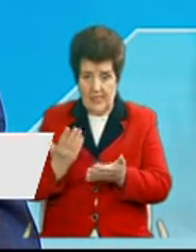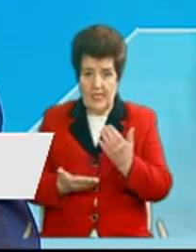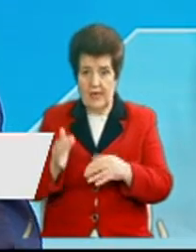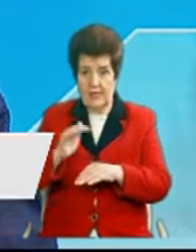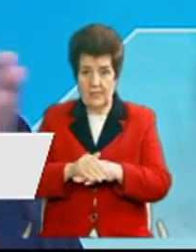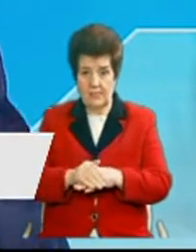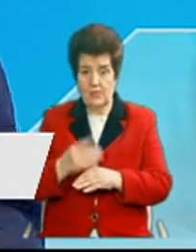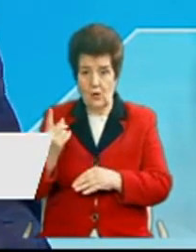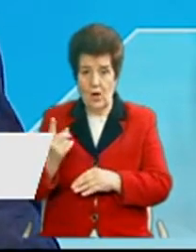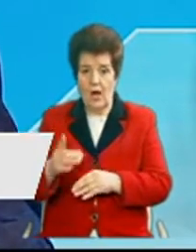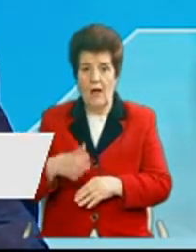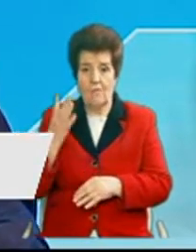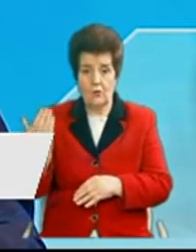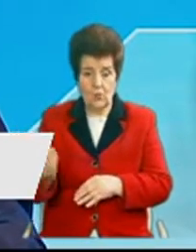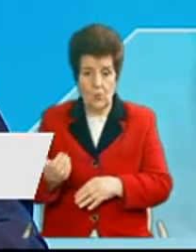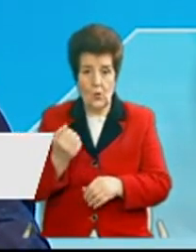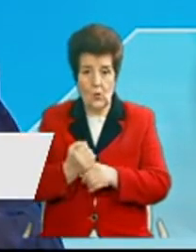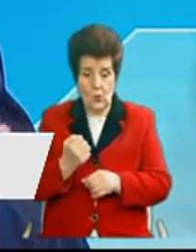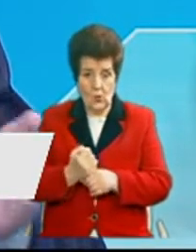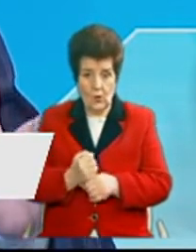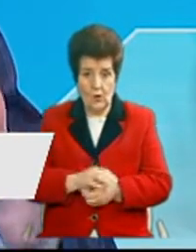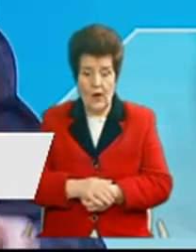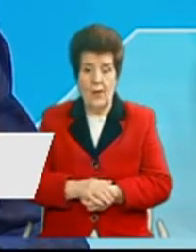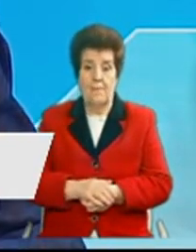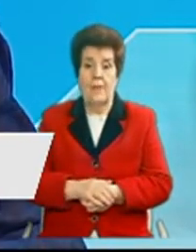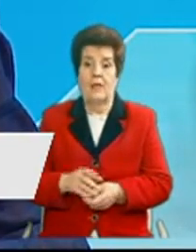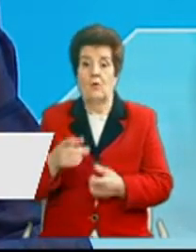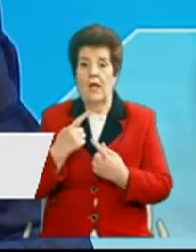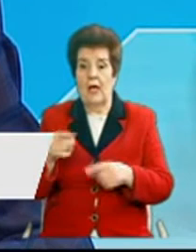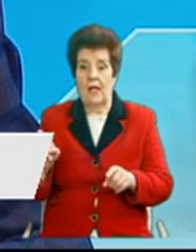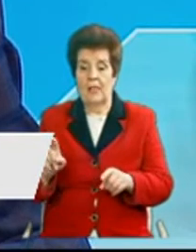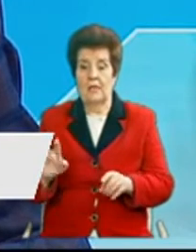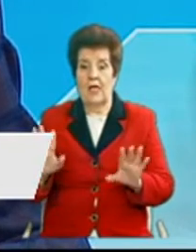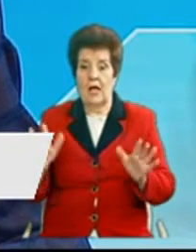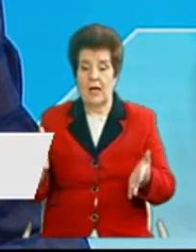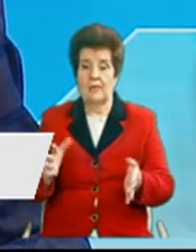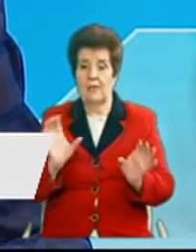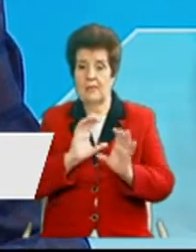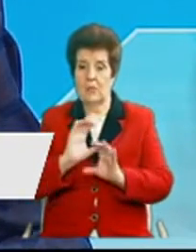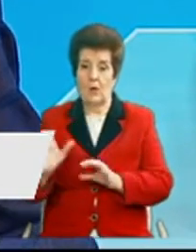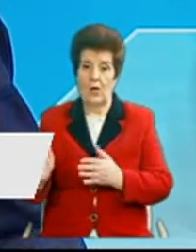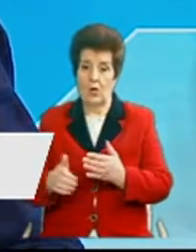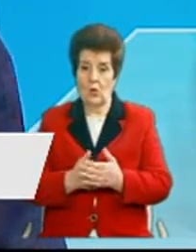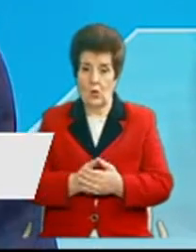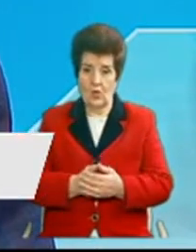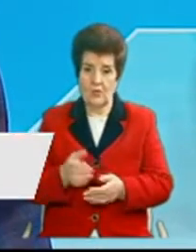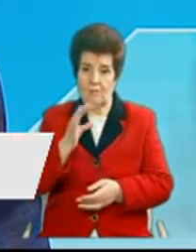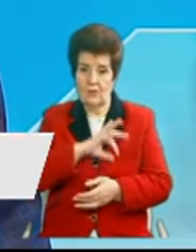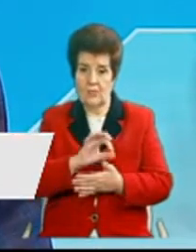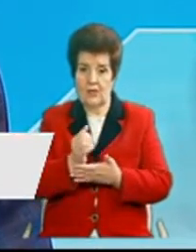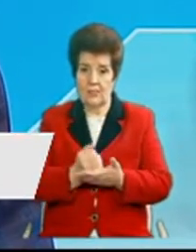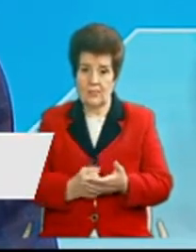știe cine a fost cu el. Lucrurile acestea le putem demonstra. Și un alt caz care figurăm noi este folosirea